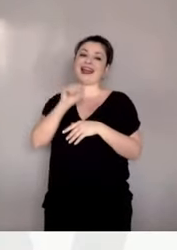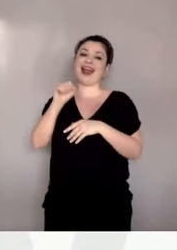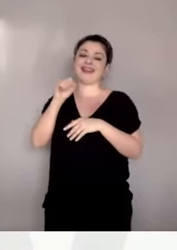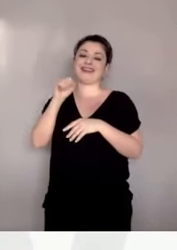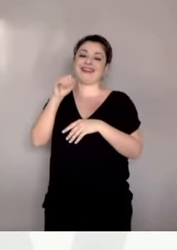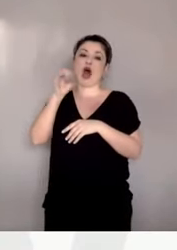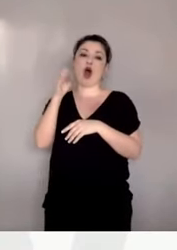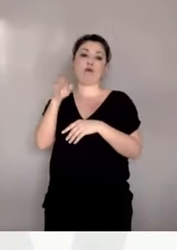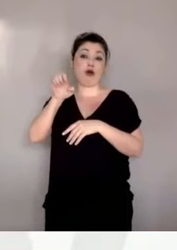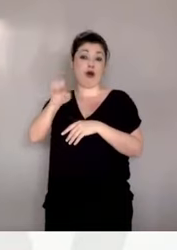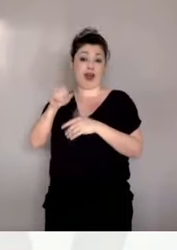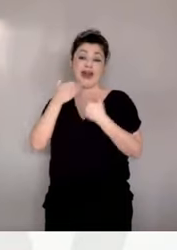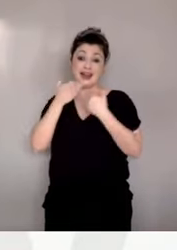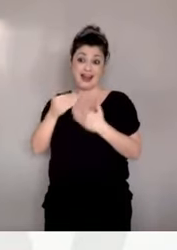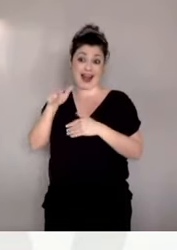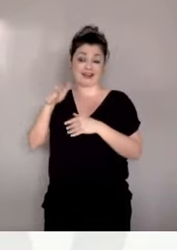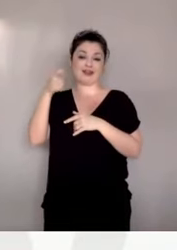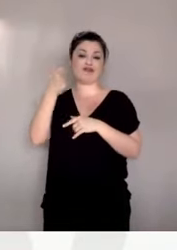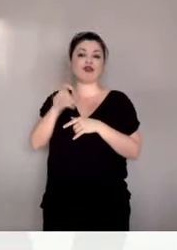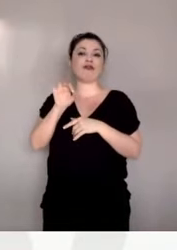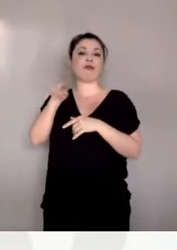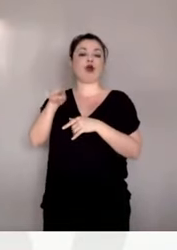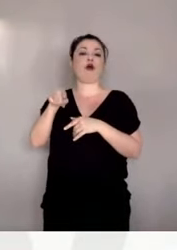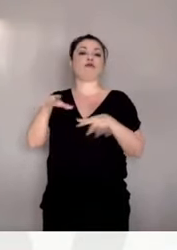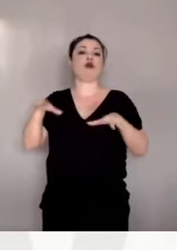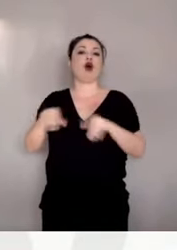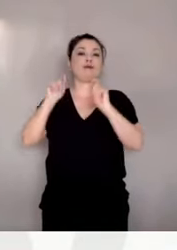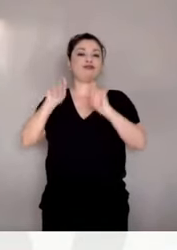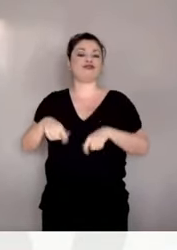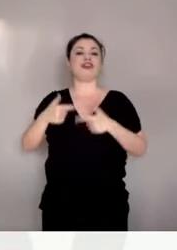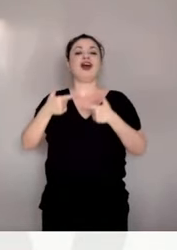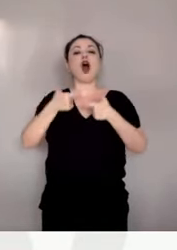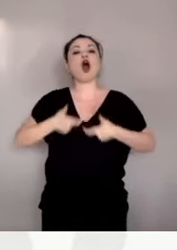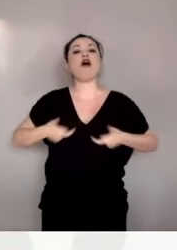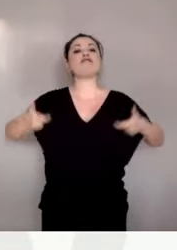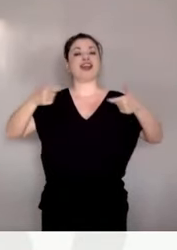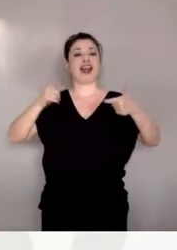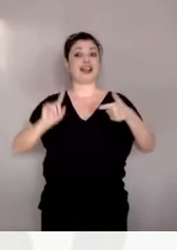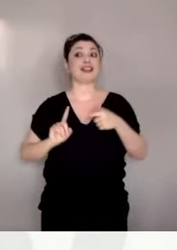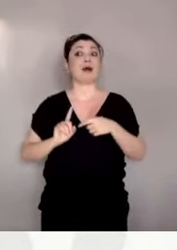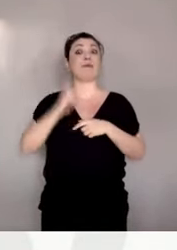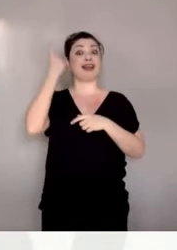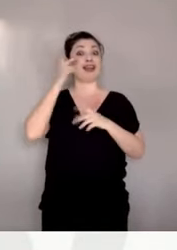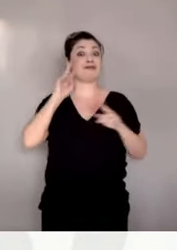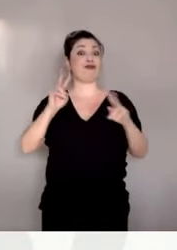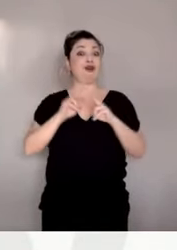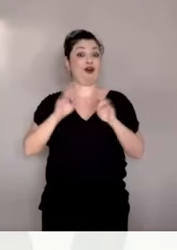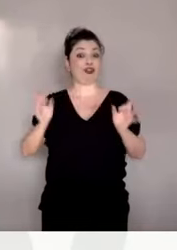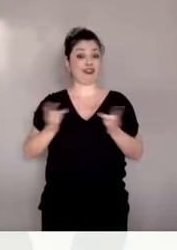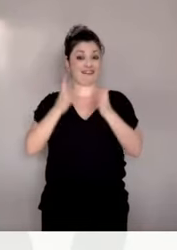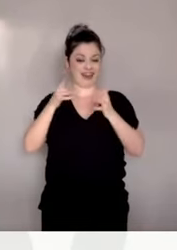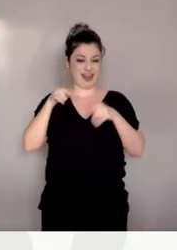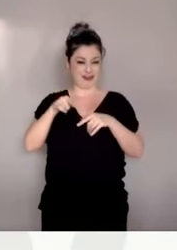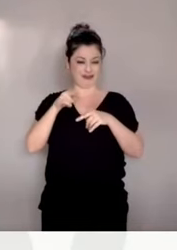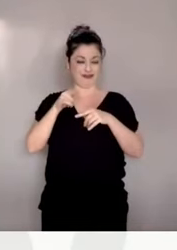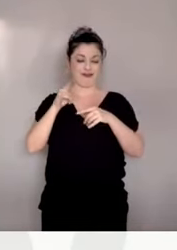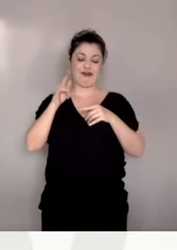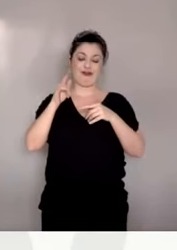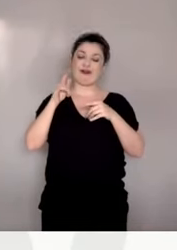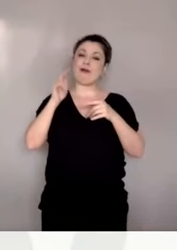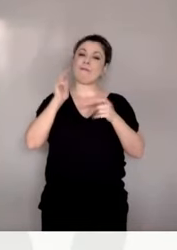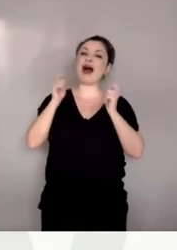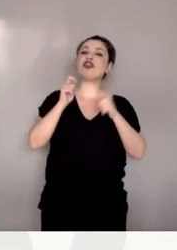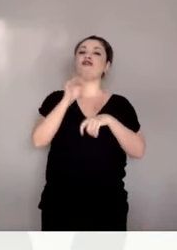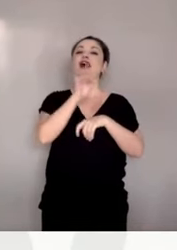avere iniziato questa conferenza, questo primo incontro delle Padova Freedom